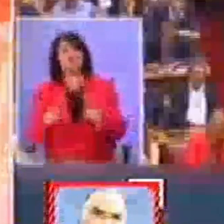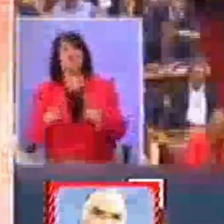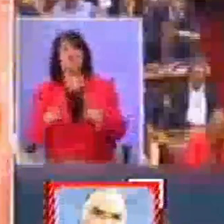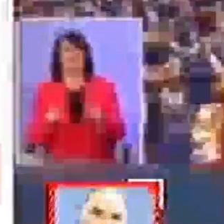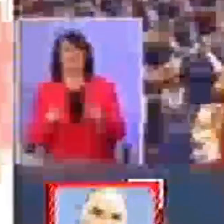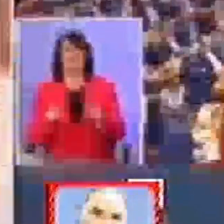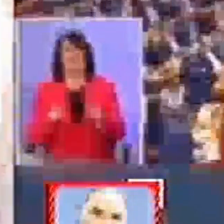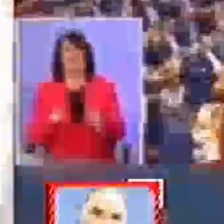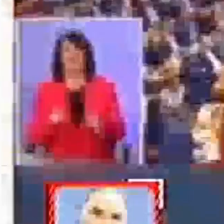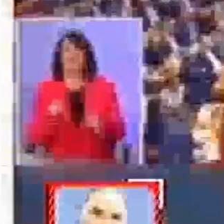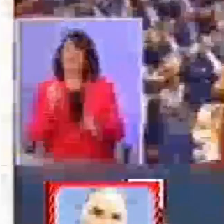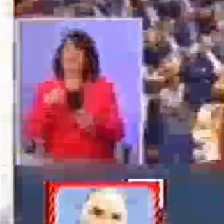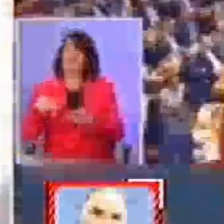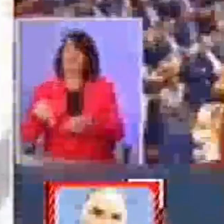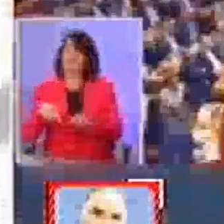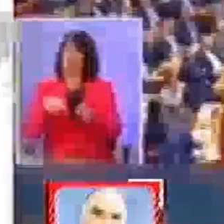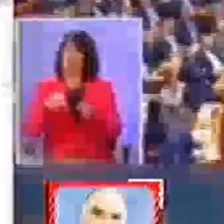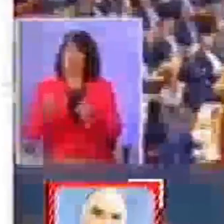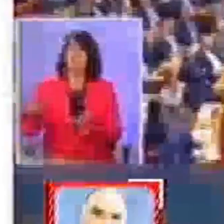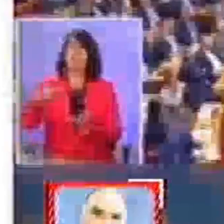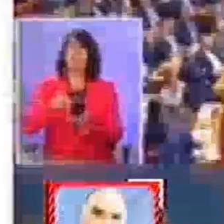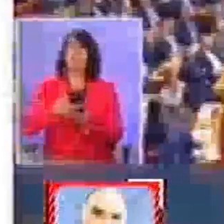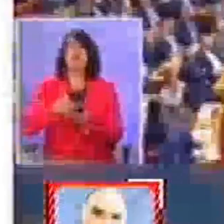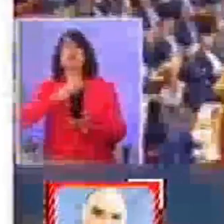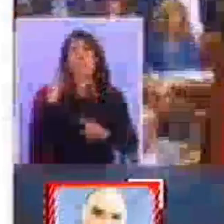μιλήσει μαζί τους, αν θα προσπαθήσετε τέλος πάντων να δείτε τις προθέσεις τους.